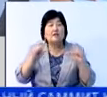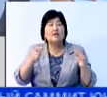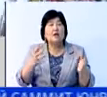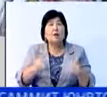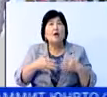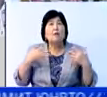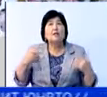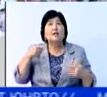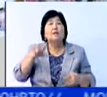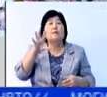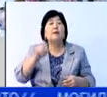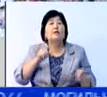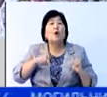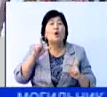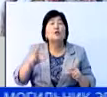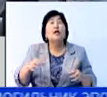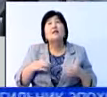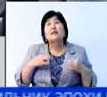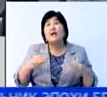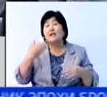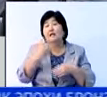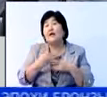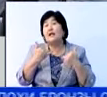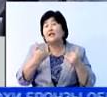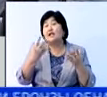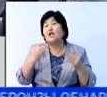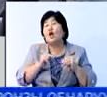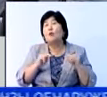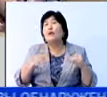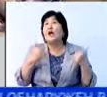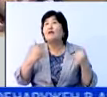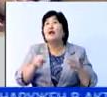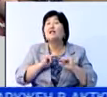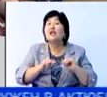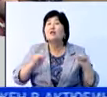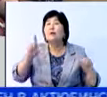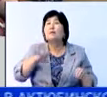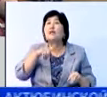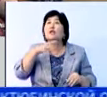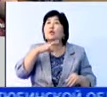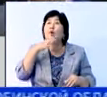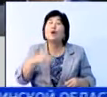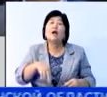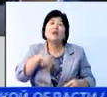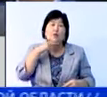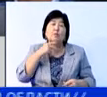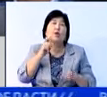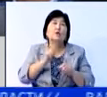принял свыше 1500 студентов. На торжественном вечере в честь Дня Учителя в адрес преподавателей было сказано много теплых слов.